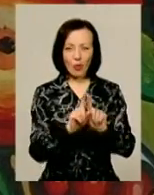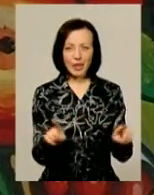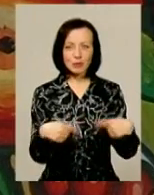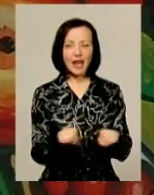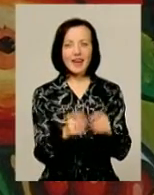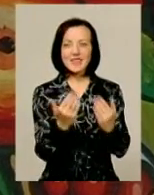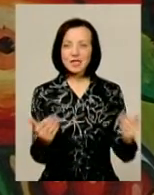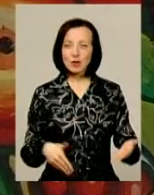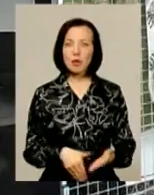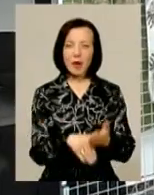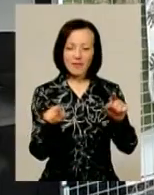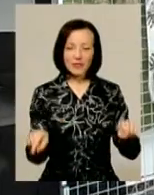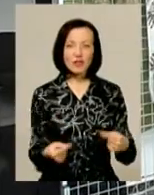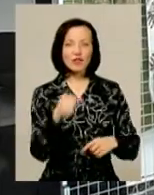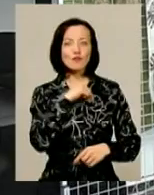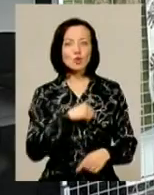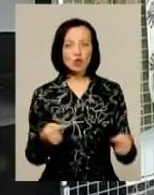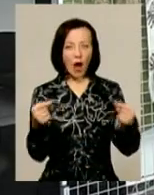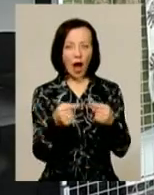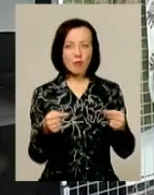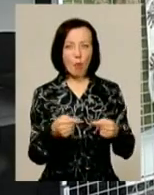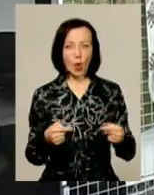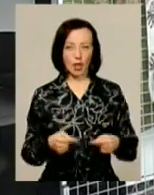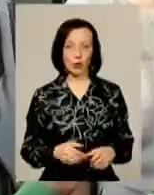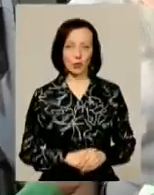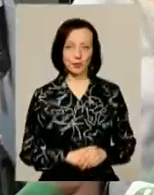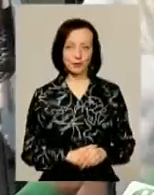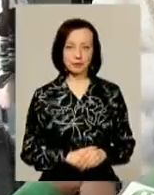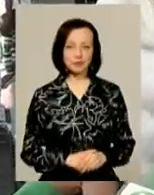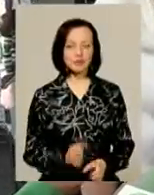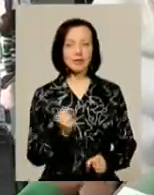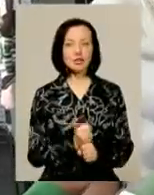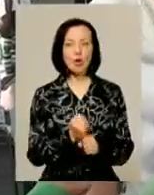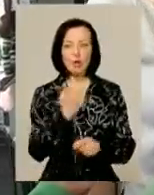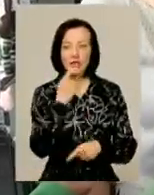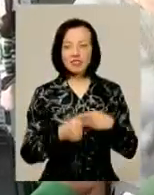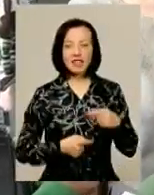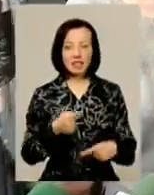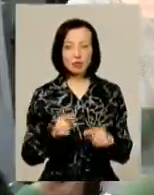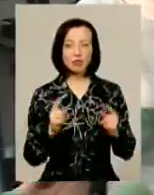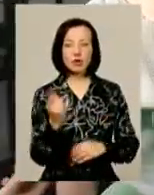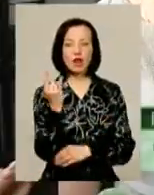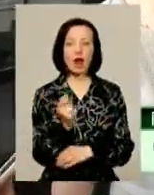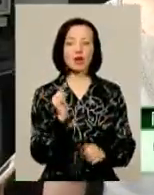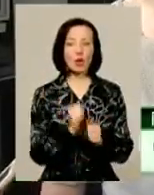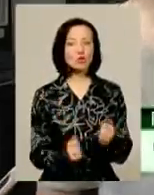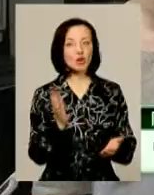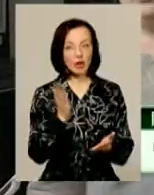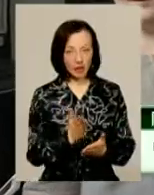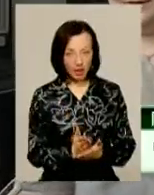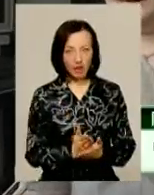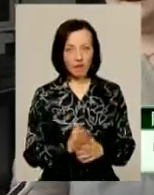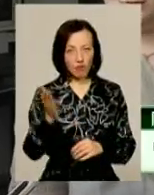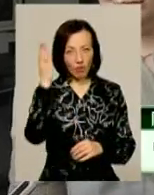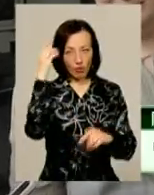виставки допомагають відновити внутрішню гармонію, запевняють майстрині. Зроблені в традиціях, тому що в ляльки кожної є в